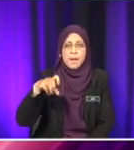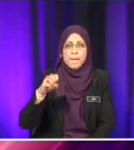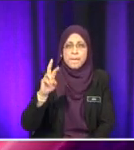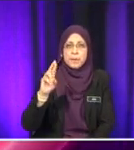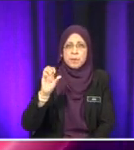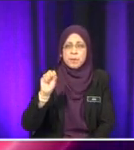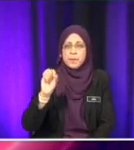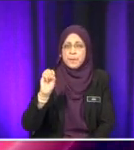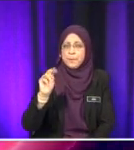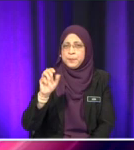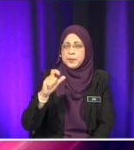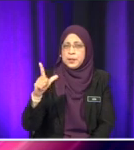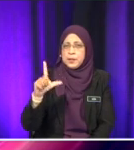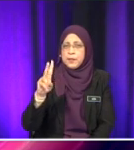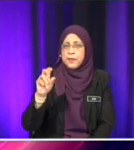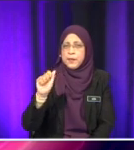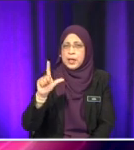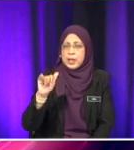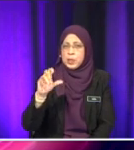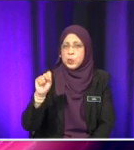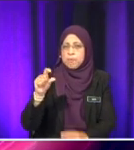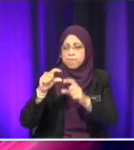telah dihasilkan oleh